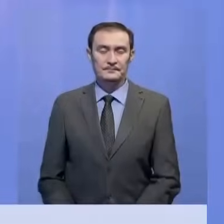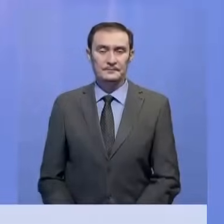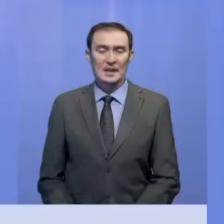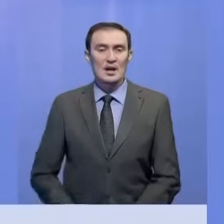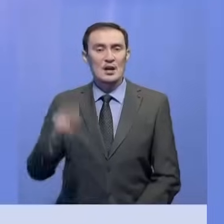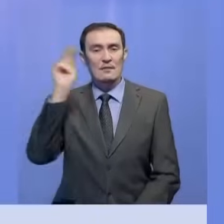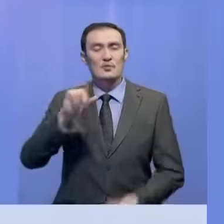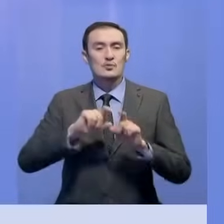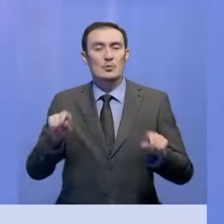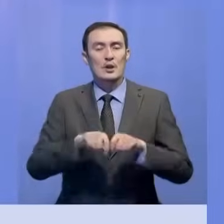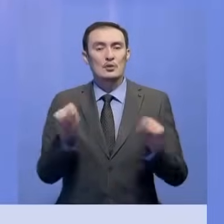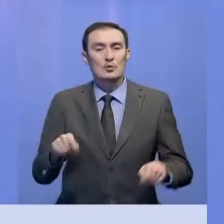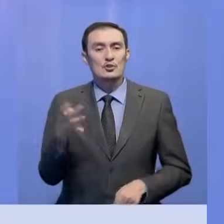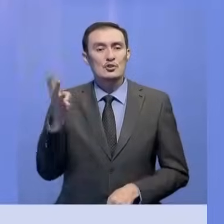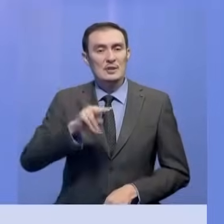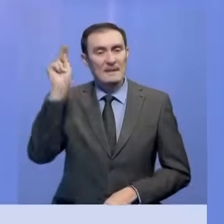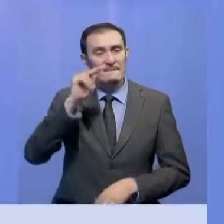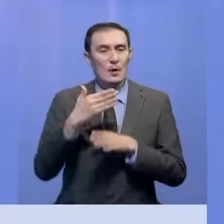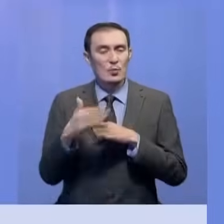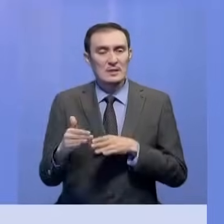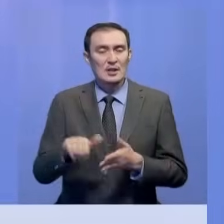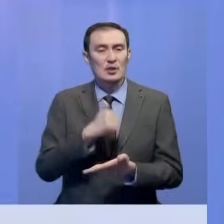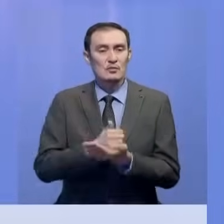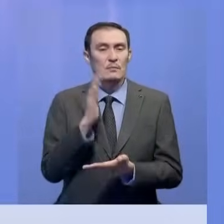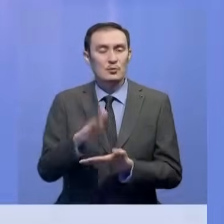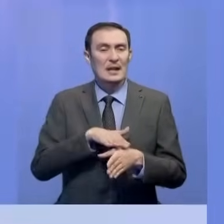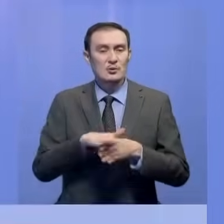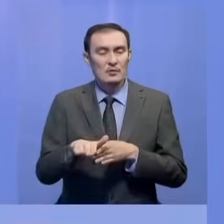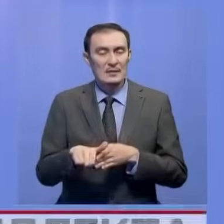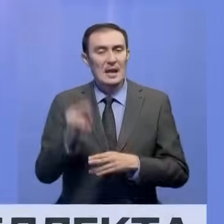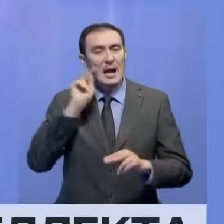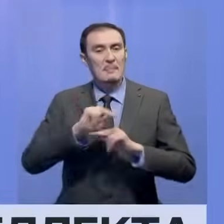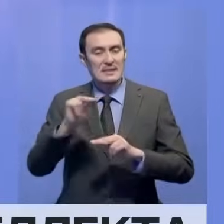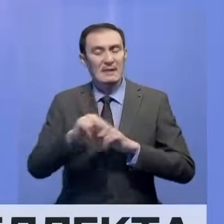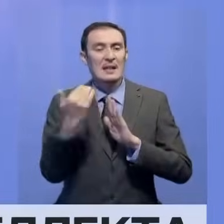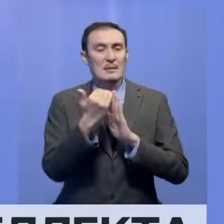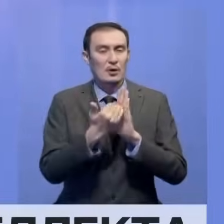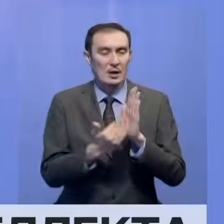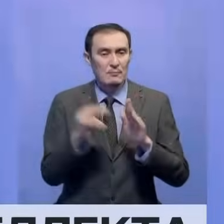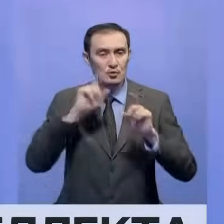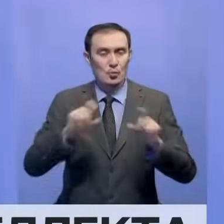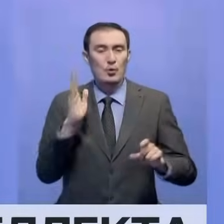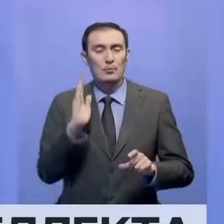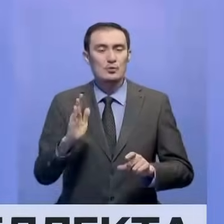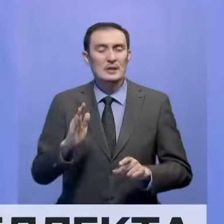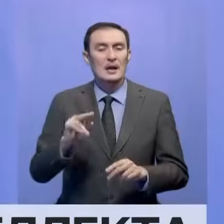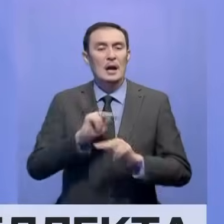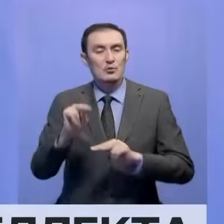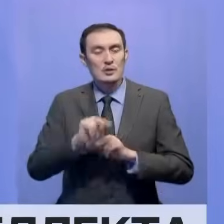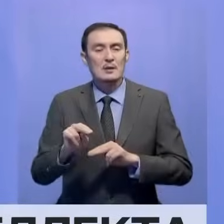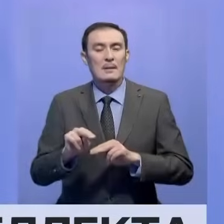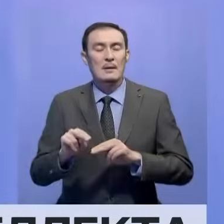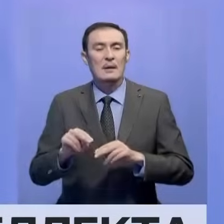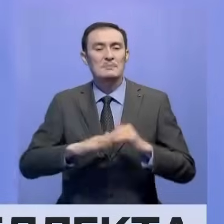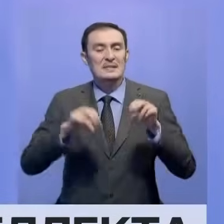В школе откроют 4 факультета, на базе которых будут реализованы все образовательные программы. Эта школа будет специализироваться на